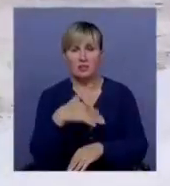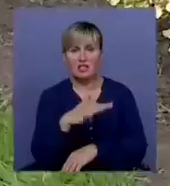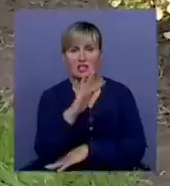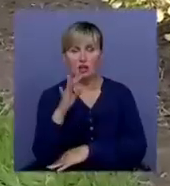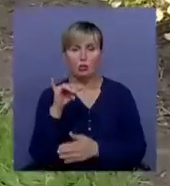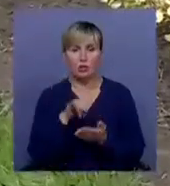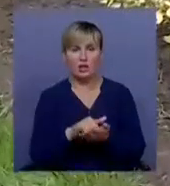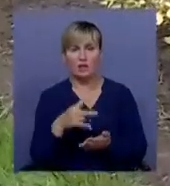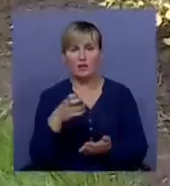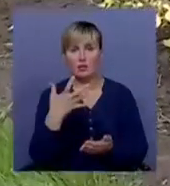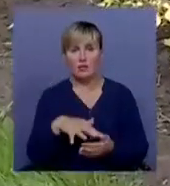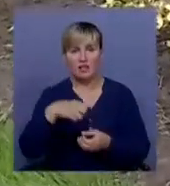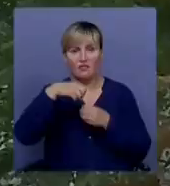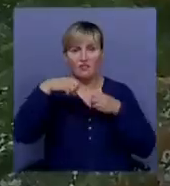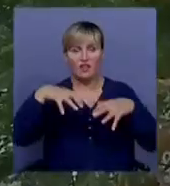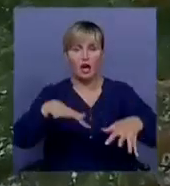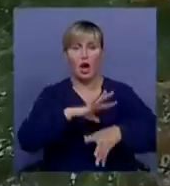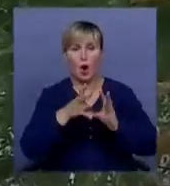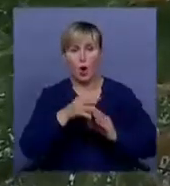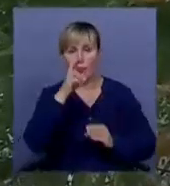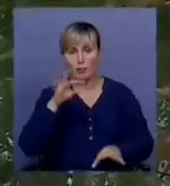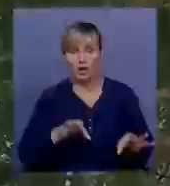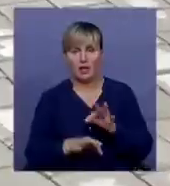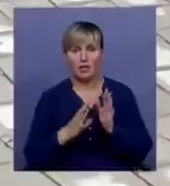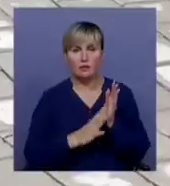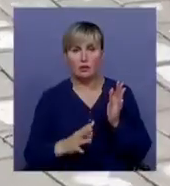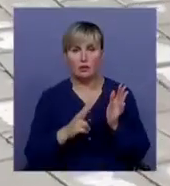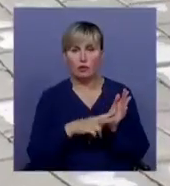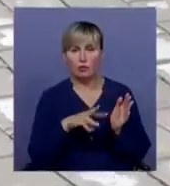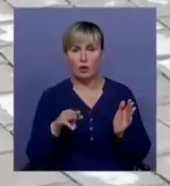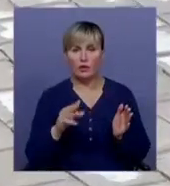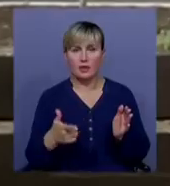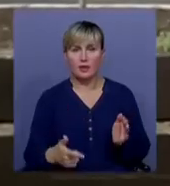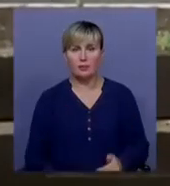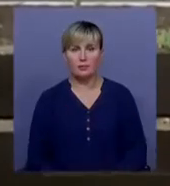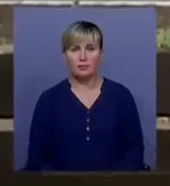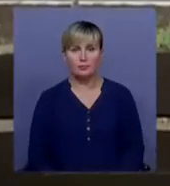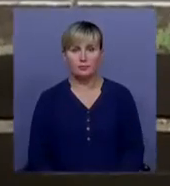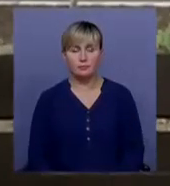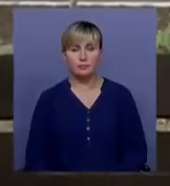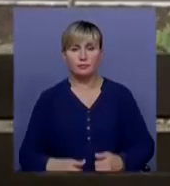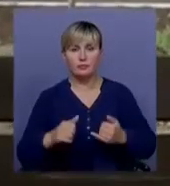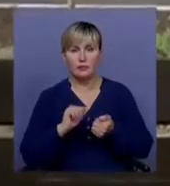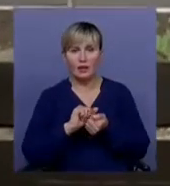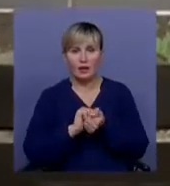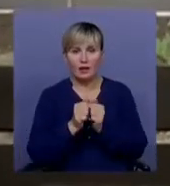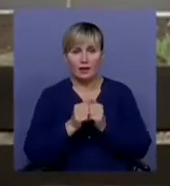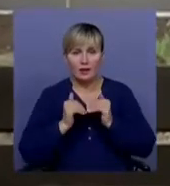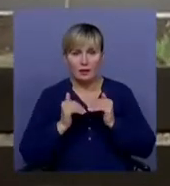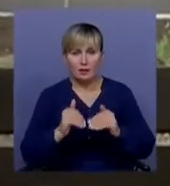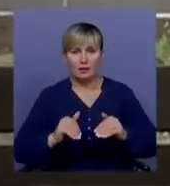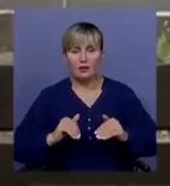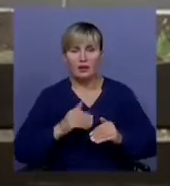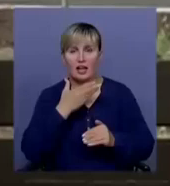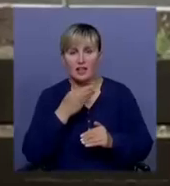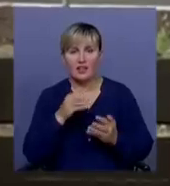и установить 250 фонарей. Общий бюджет проекта – 98 миллионов тенге. Брусчатку постелили, красивее стало,